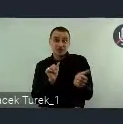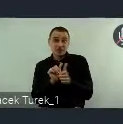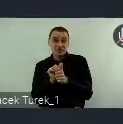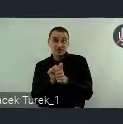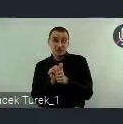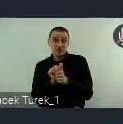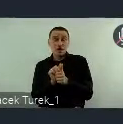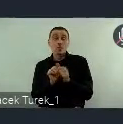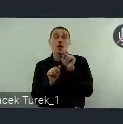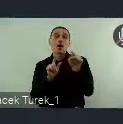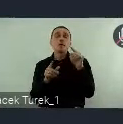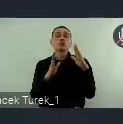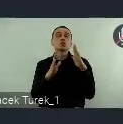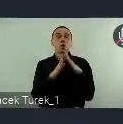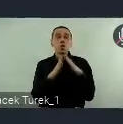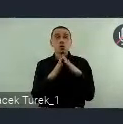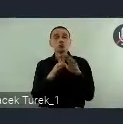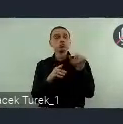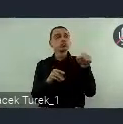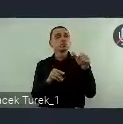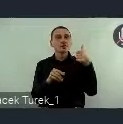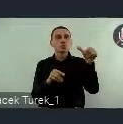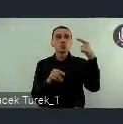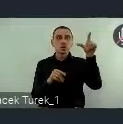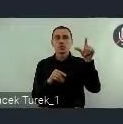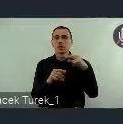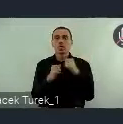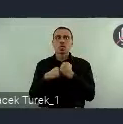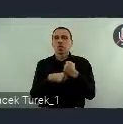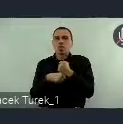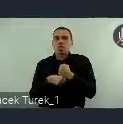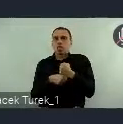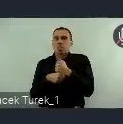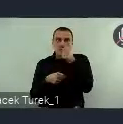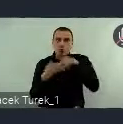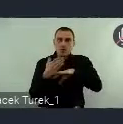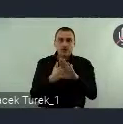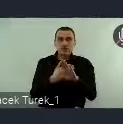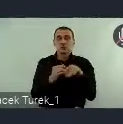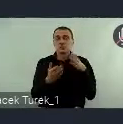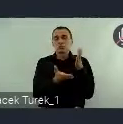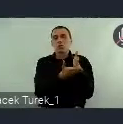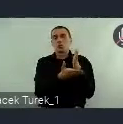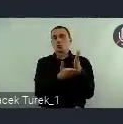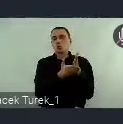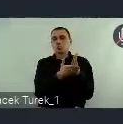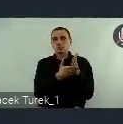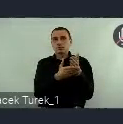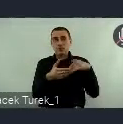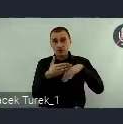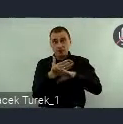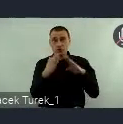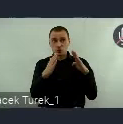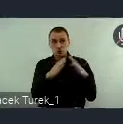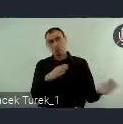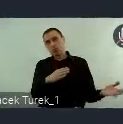ludzie uwięzieni w swoich mieszkaniach na pierwszym drugim piętrze zadbajmy o to by ci by tych ludzi z domu by umożliwić w wyjście z domu